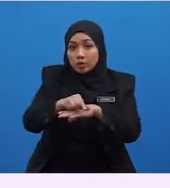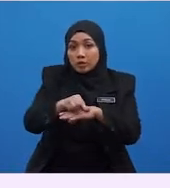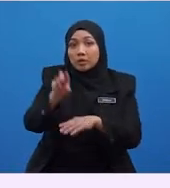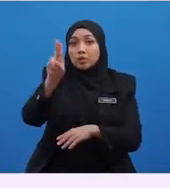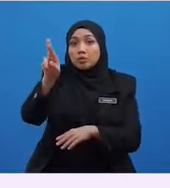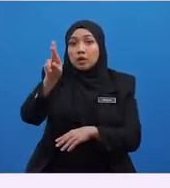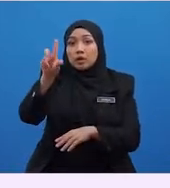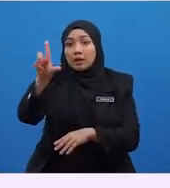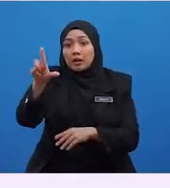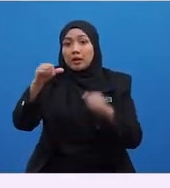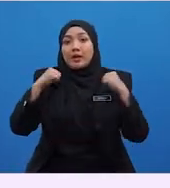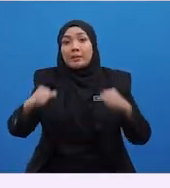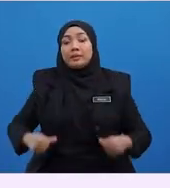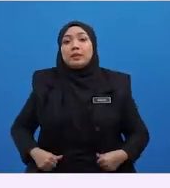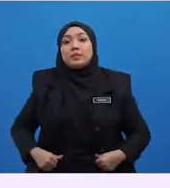http://localhost/carimurid.php.